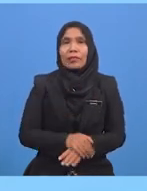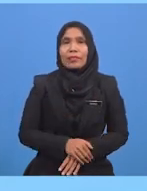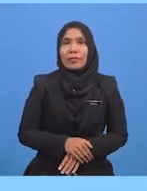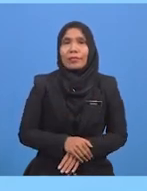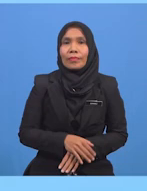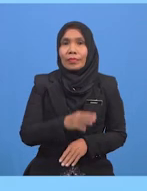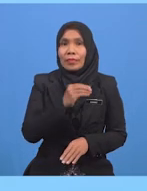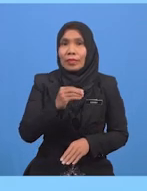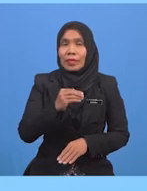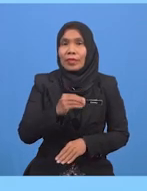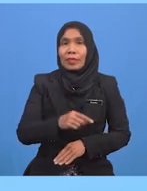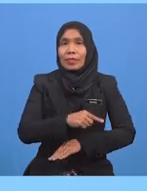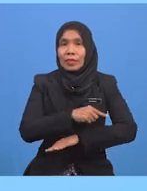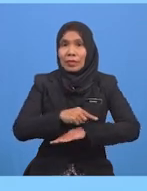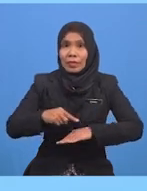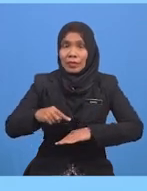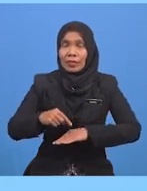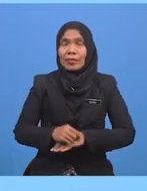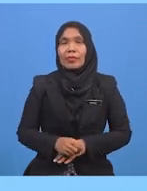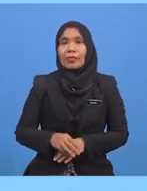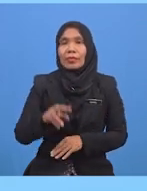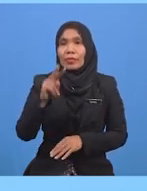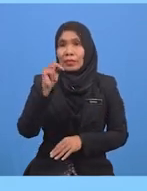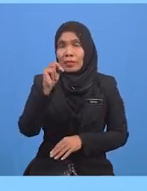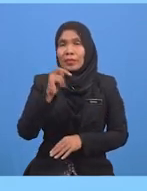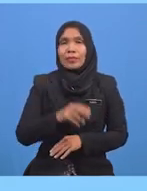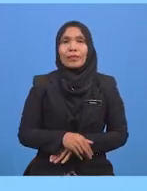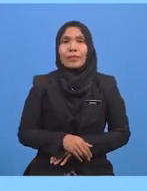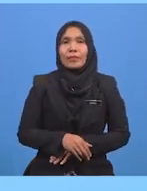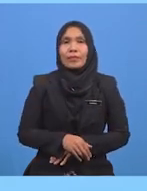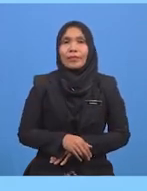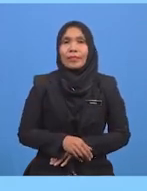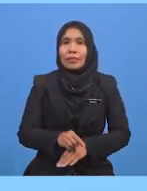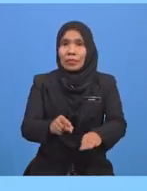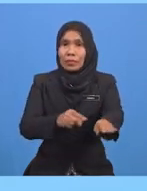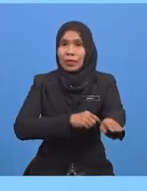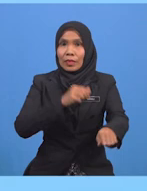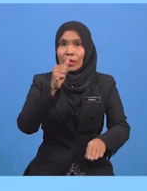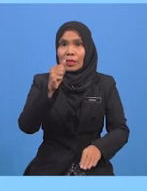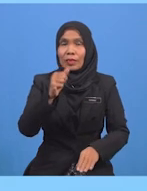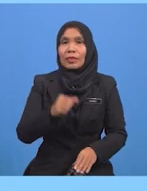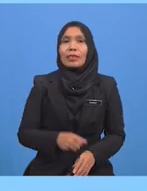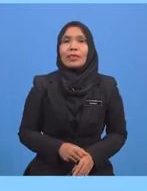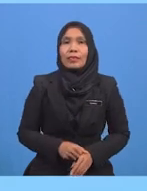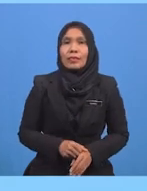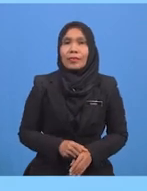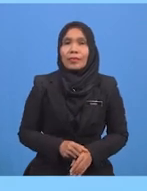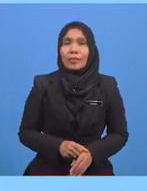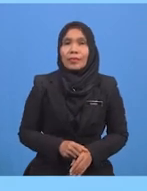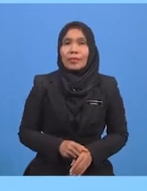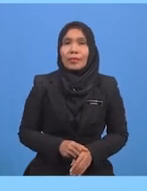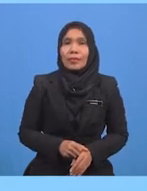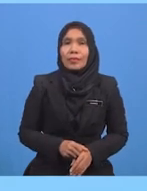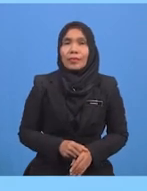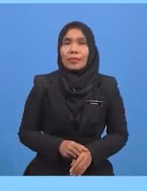Andaikan panjang N ke A ialah X. Oleh itu, panjang N ke